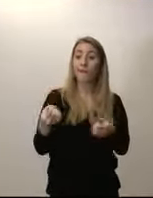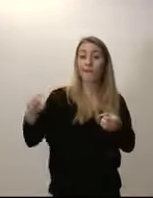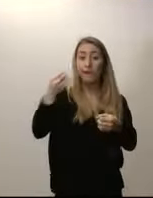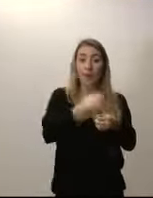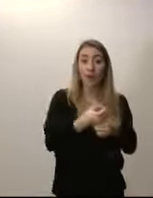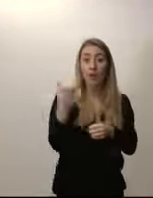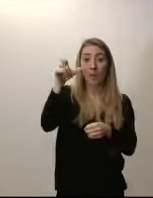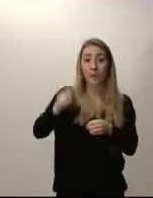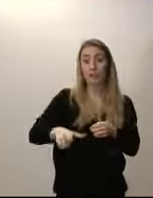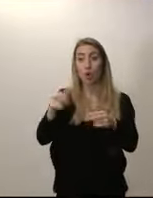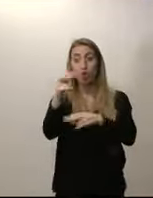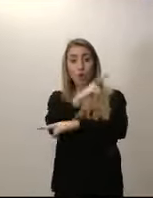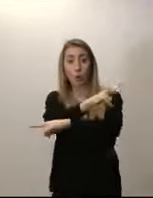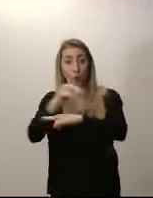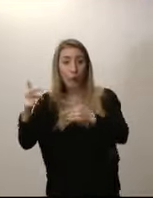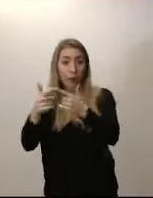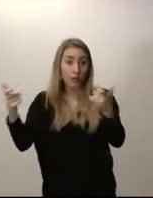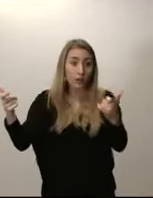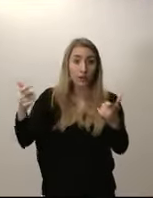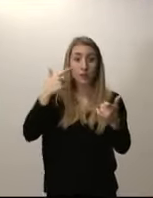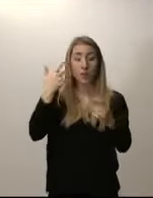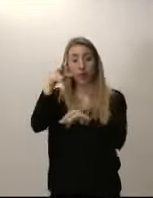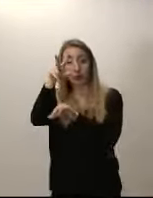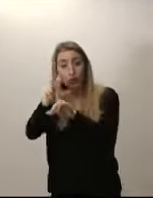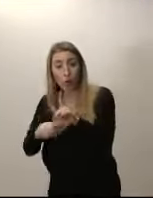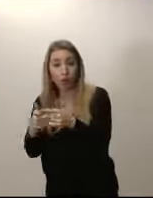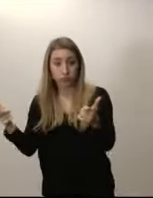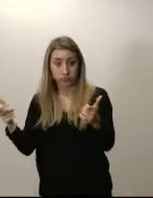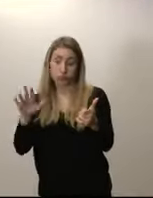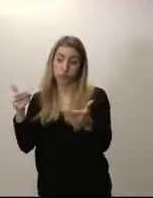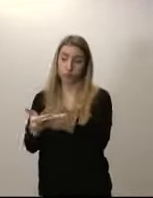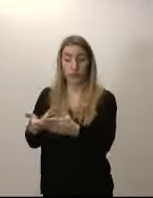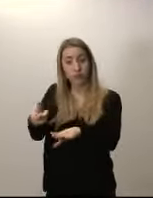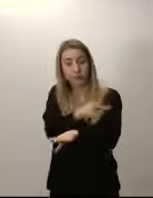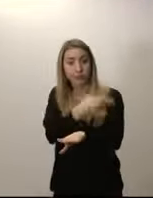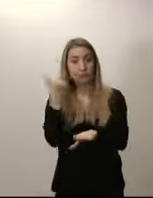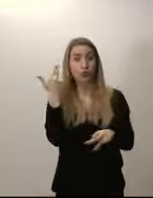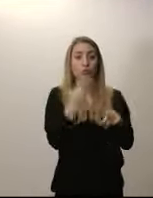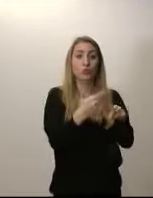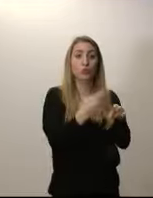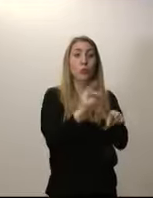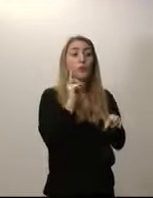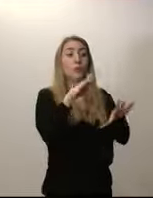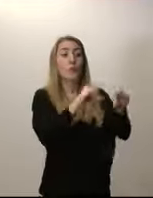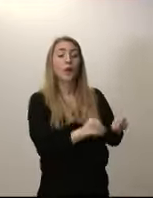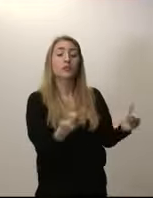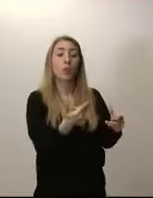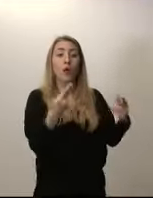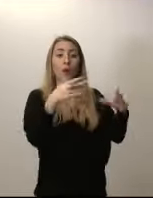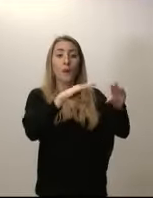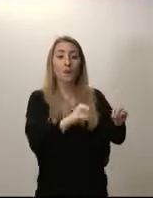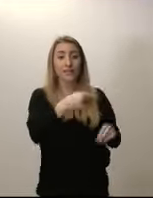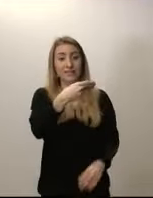sociologues, etc. Et donc, après, il était question de lui donner un nom. Par exemple, on aurait pu imaginer, puisqu'il est situé place Malraux, de l'appeler d'ailleurs André Malraux, hein, c'était tout